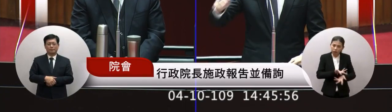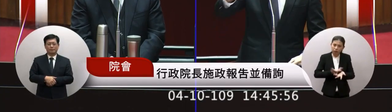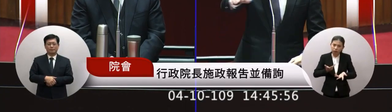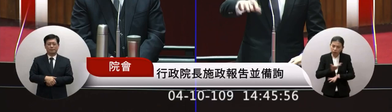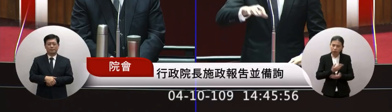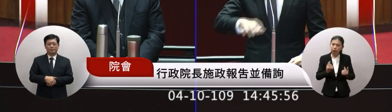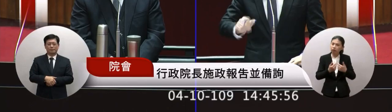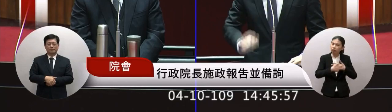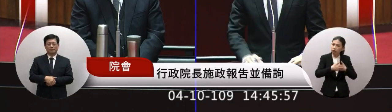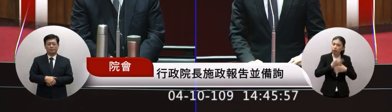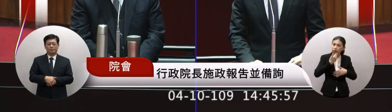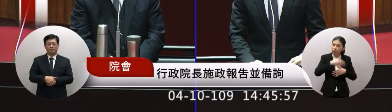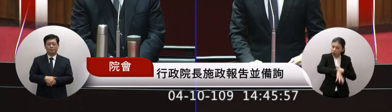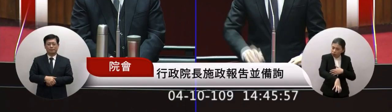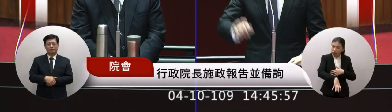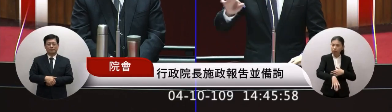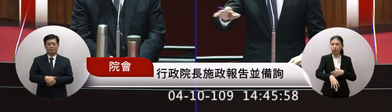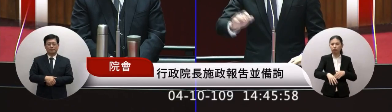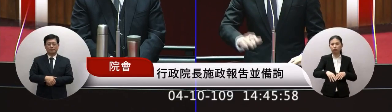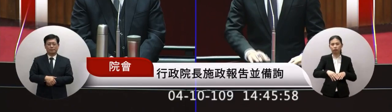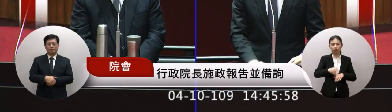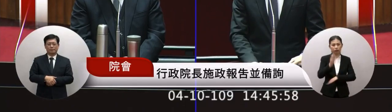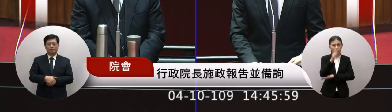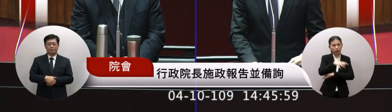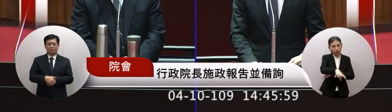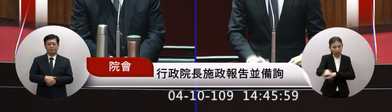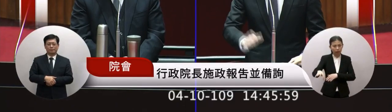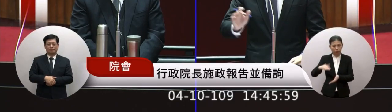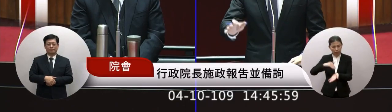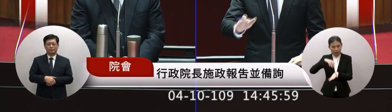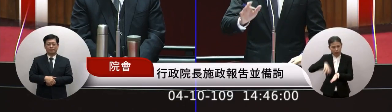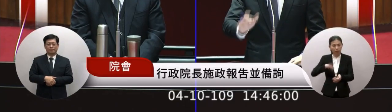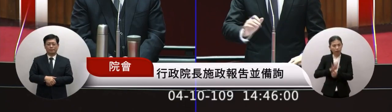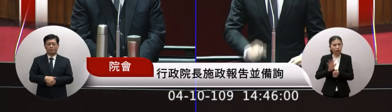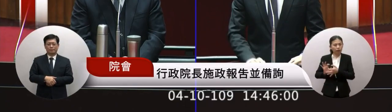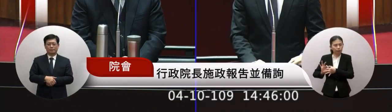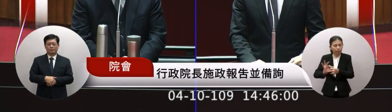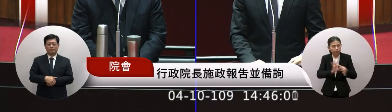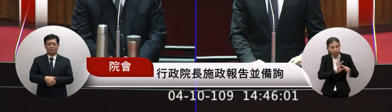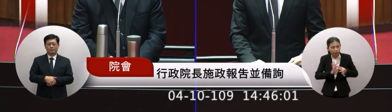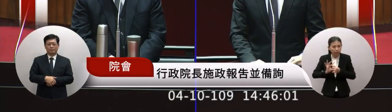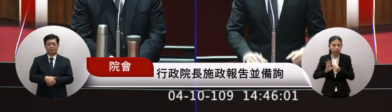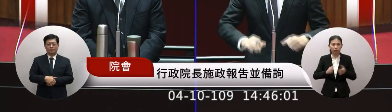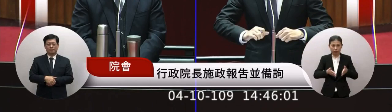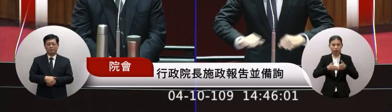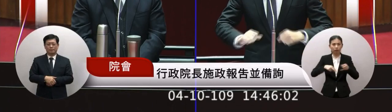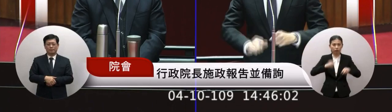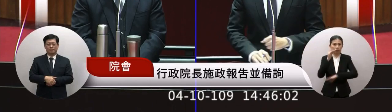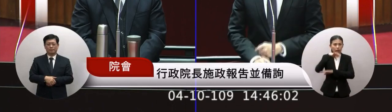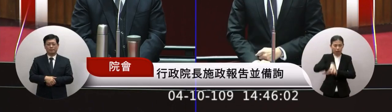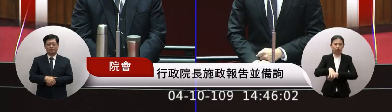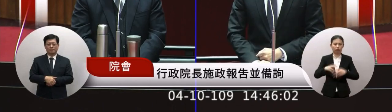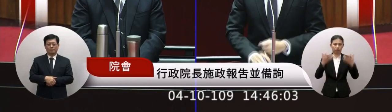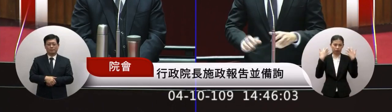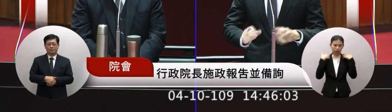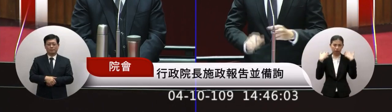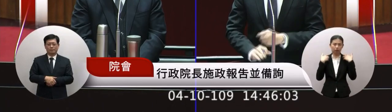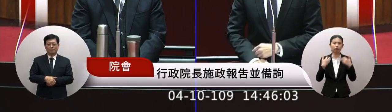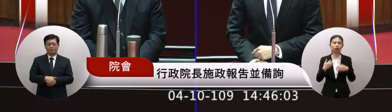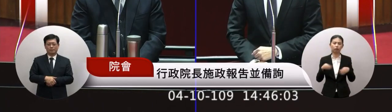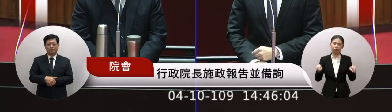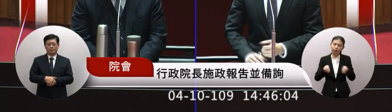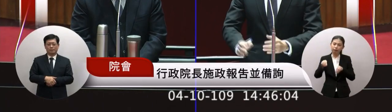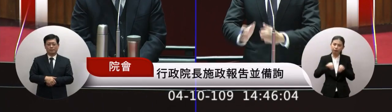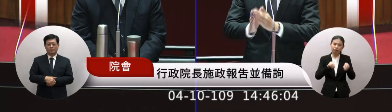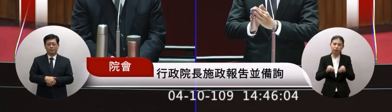无定就是无同款的这个地方的病院、地方政府来斗三工啦，等等，这真正爱需要行政院斗三工来这个